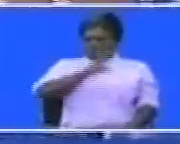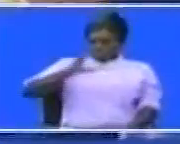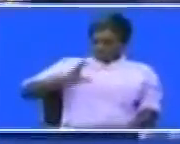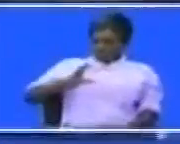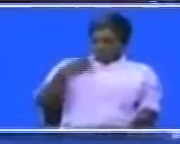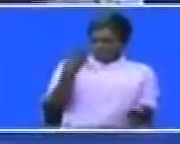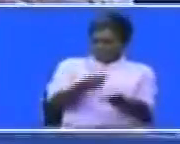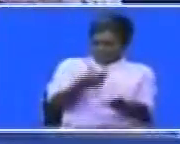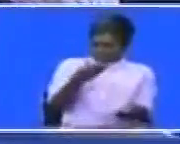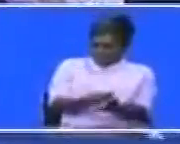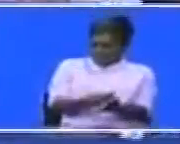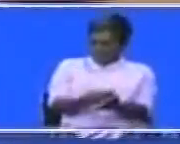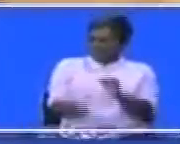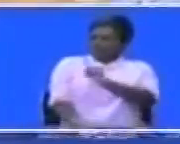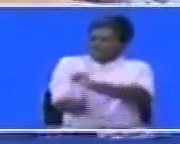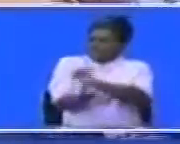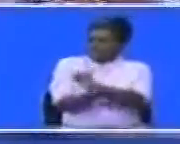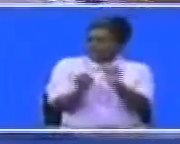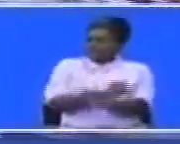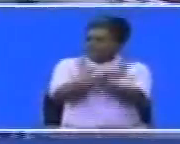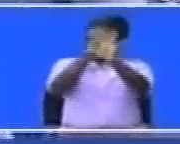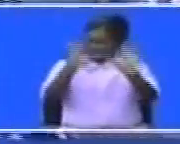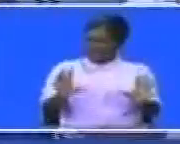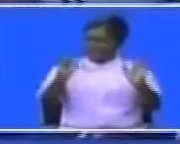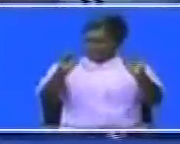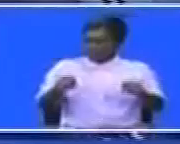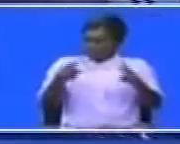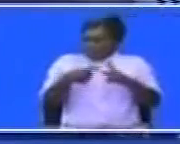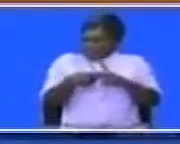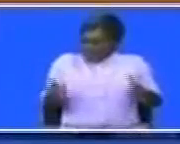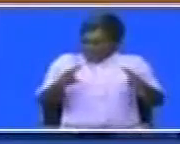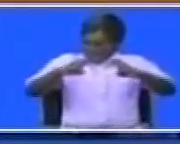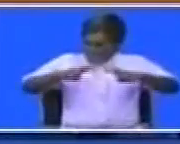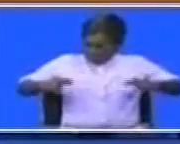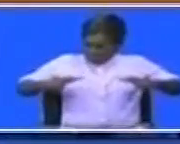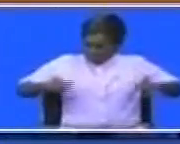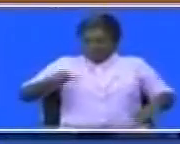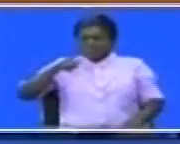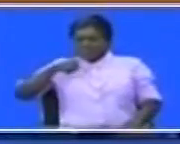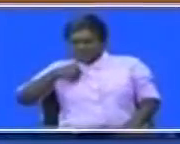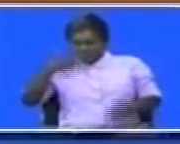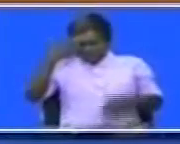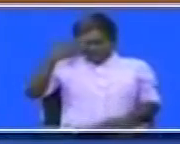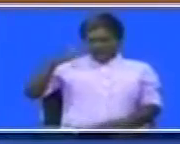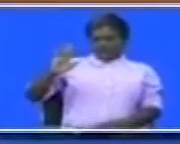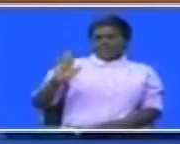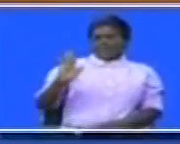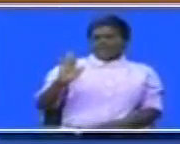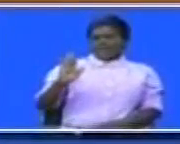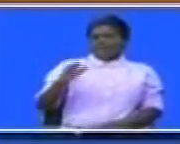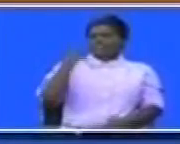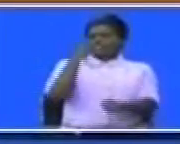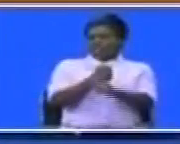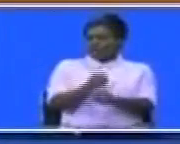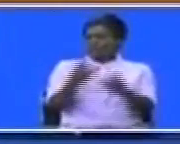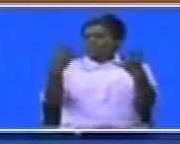pesa bungeni kutoa mwanga zaidi na wenda tume hiyo ikaanzisha uchunguzi upya. And we are aware that the road ahead is